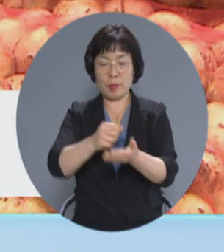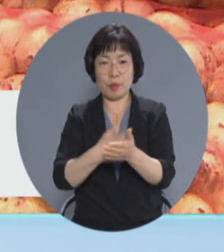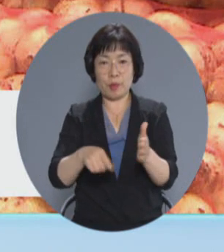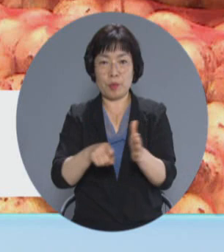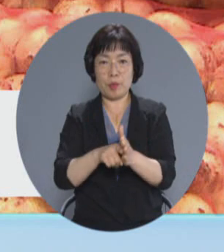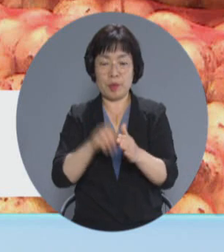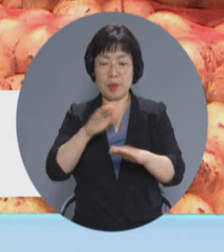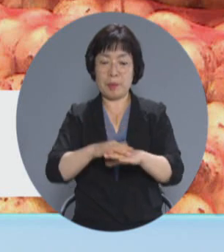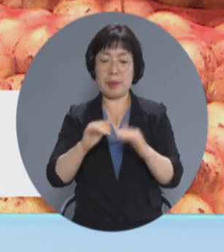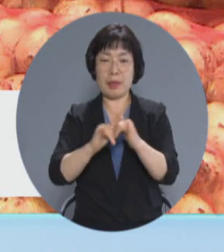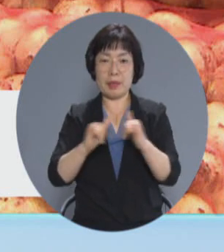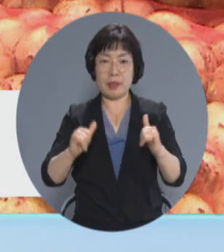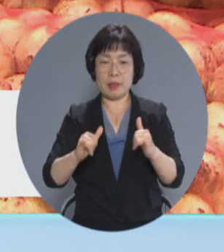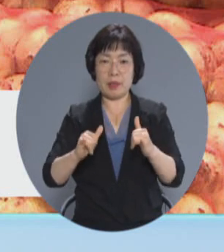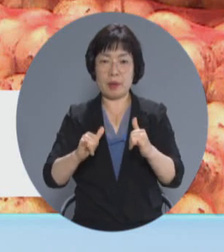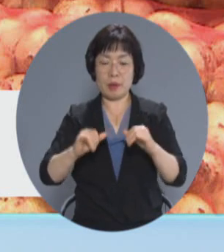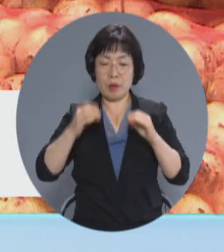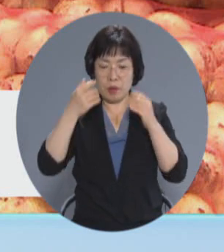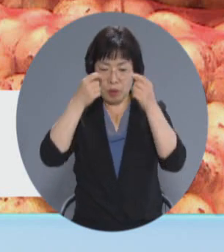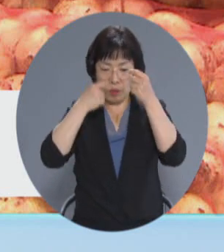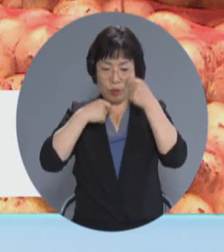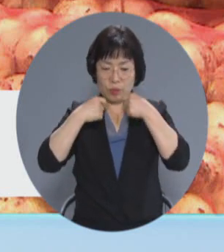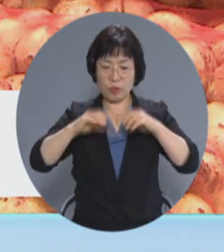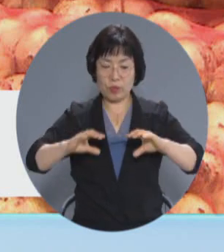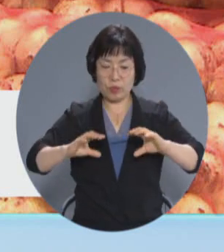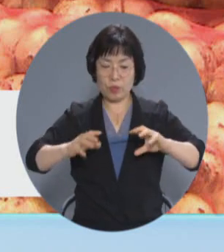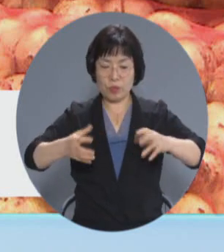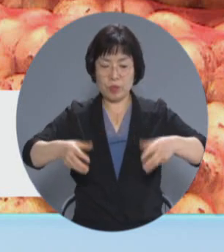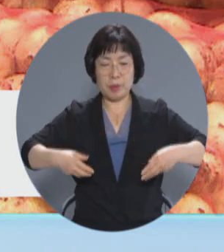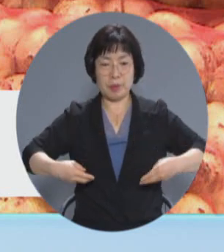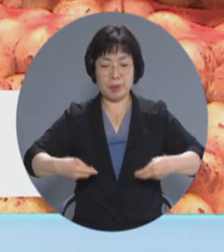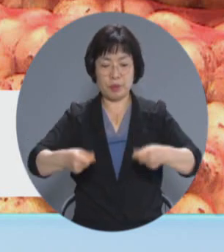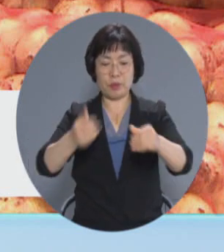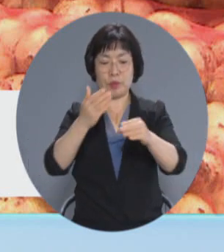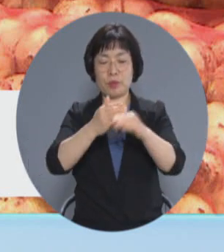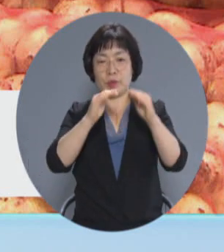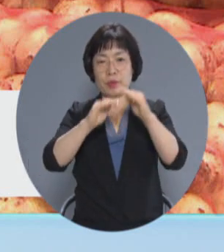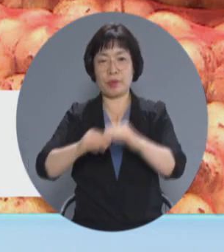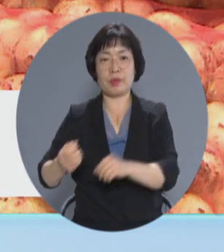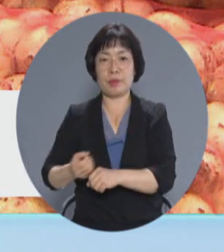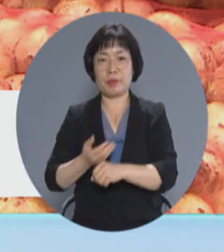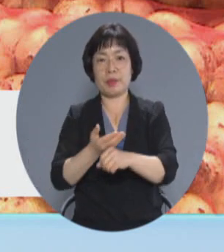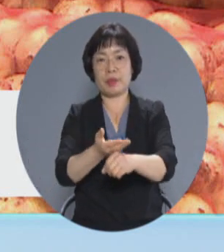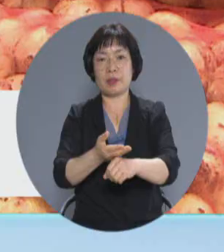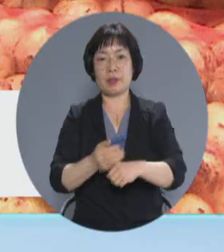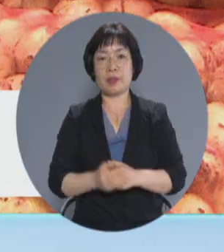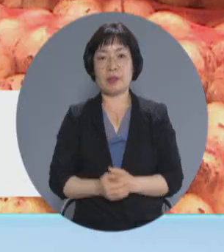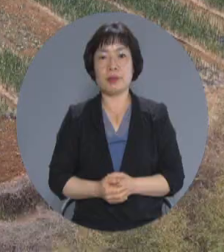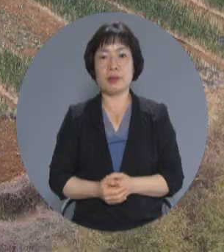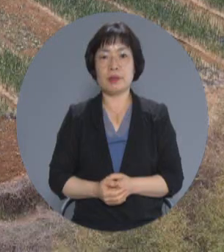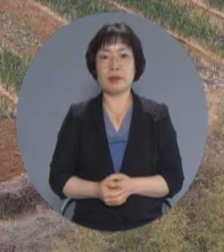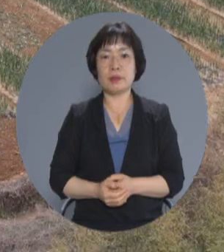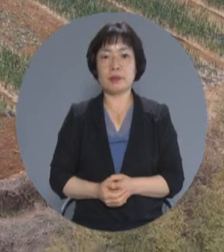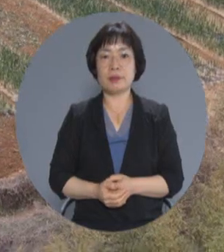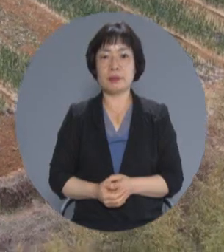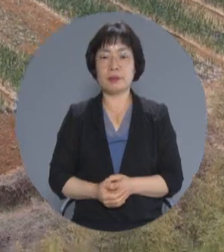농민들은 애써 기른 양파들을 울며 겨자 먹기로 폐기하고 있습니다. 강서영 기자입니다.